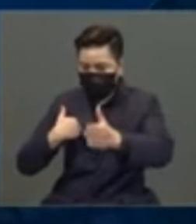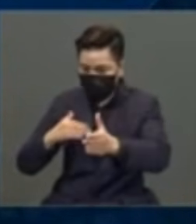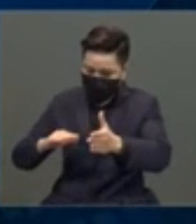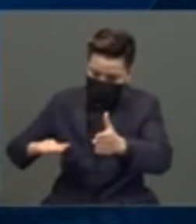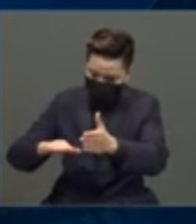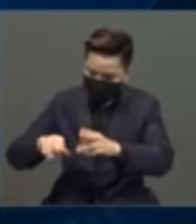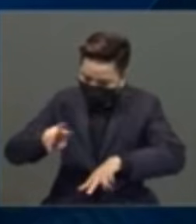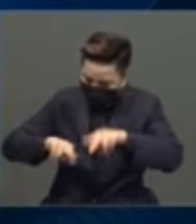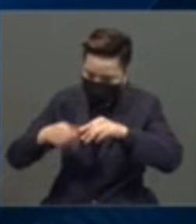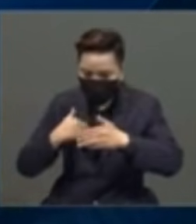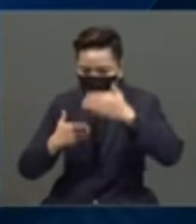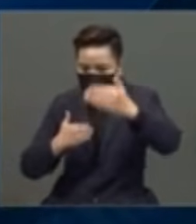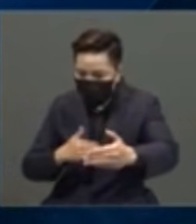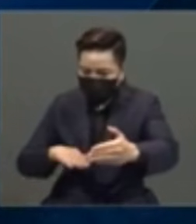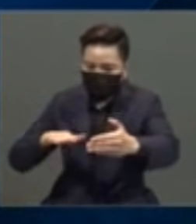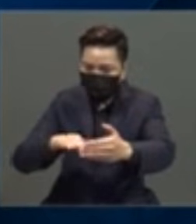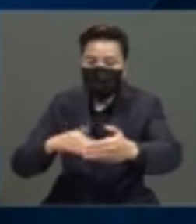ใน